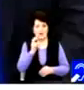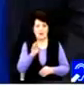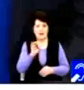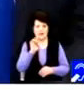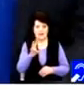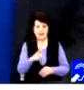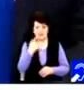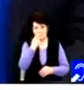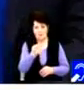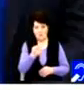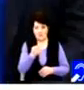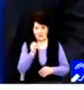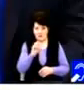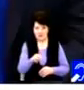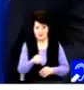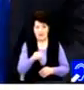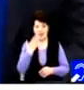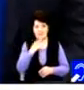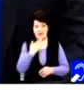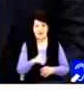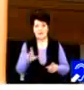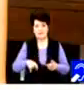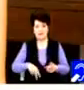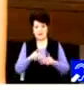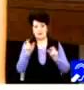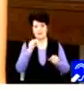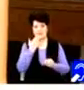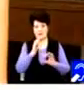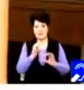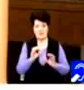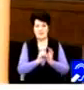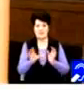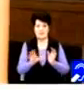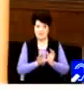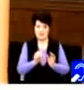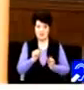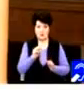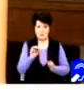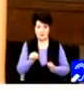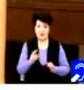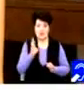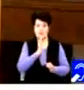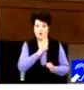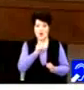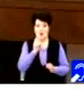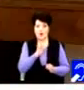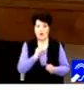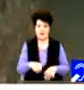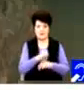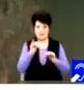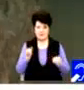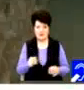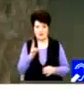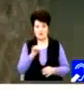americanilor știrea vine după ce rec directorul agenției internaționale pentru energie atomică a declarat că Nord coreenii desfășoară la reactorul